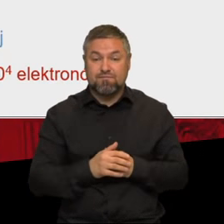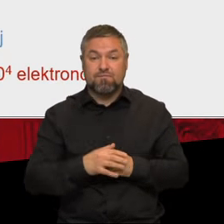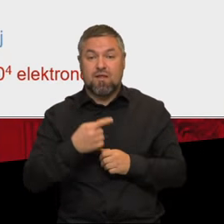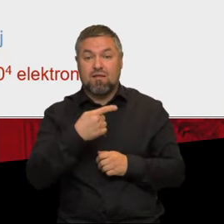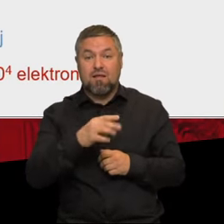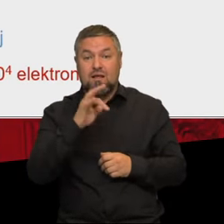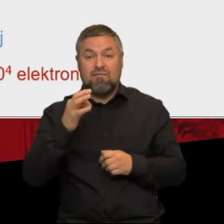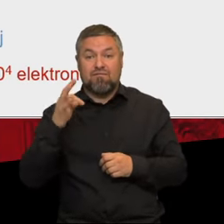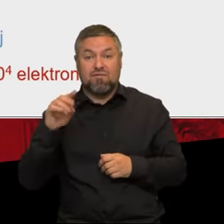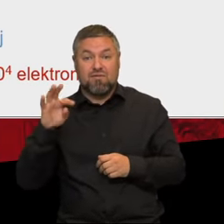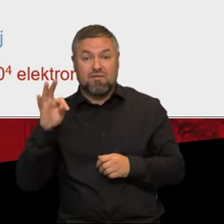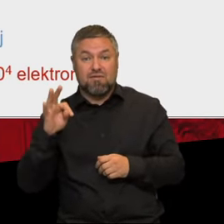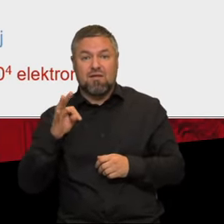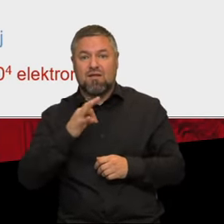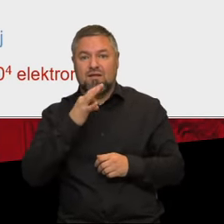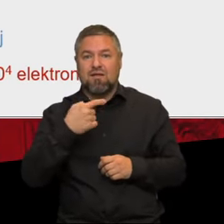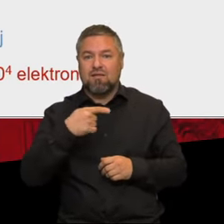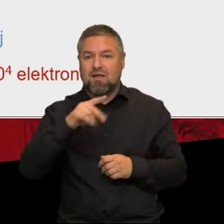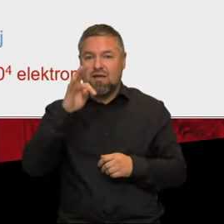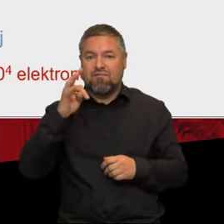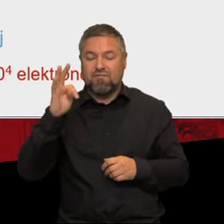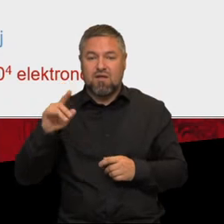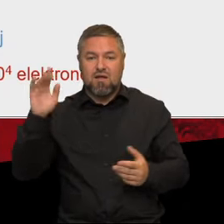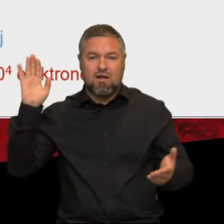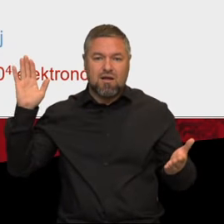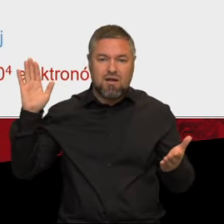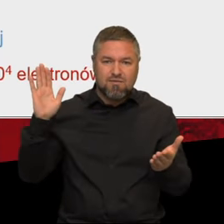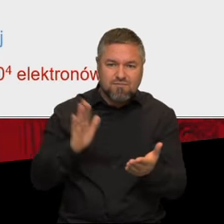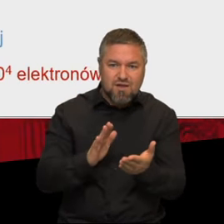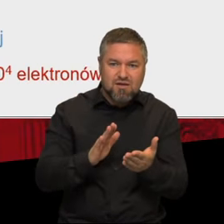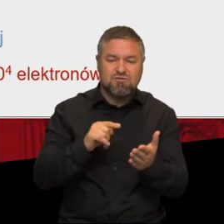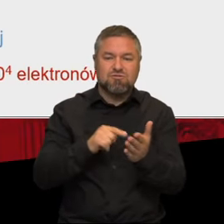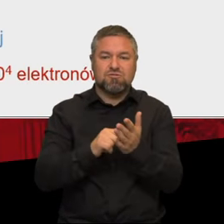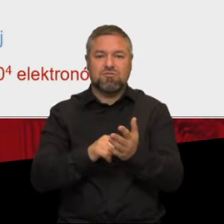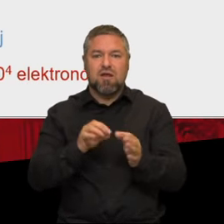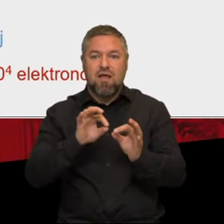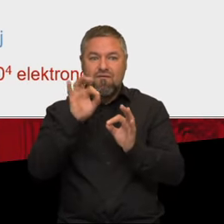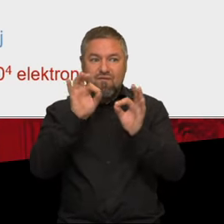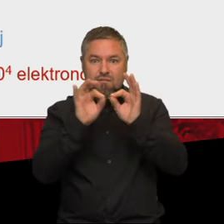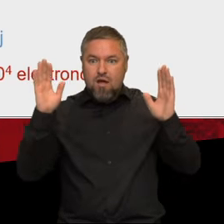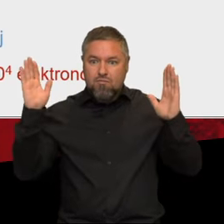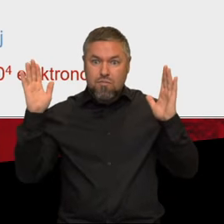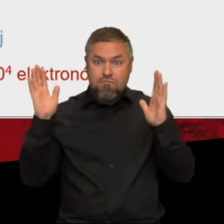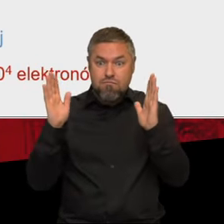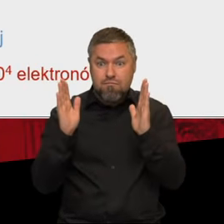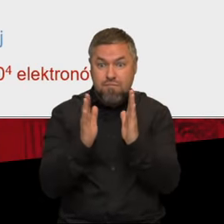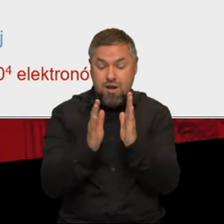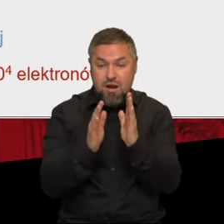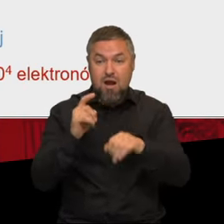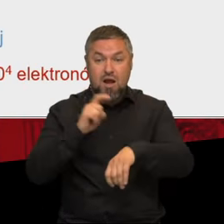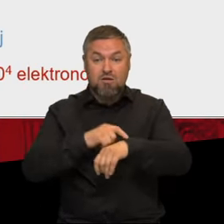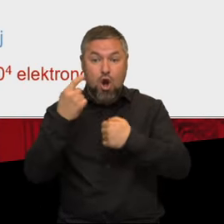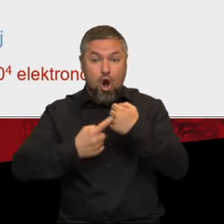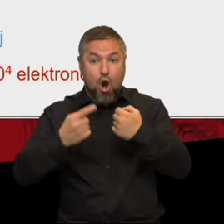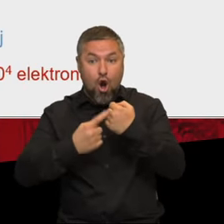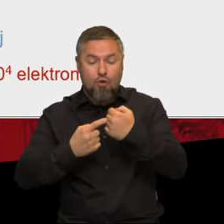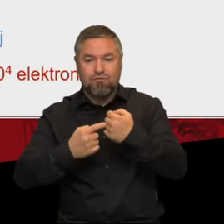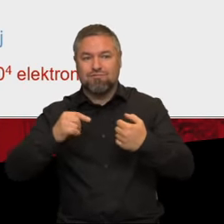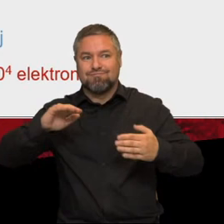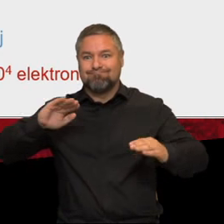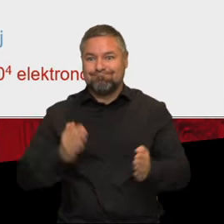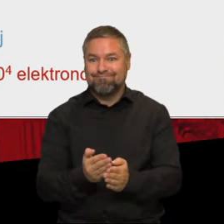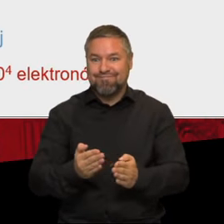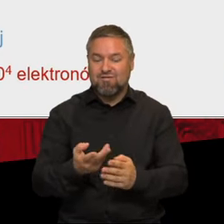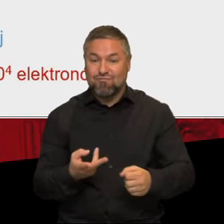pozwoliło nam zmniejszyć, czy częściowo zredukować przekleństwo wymiarowości i czas obliczeń jest już dużo